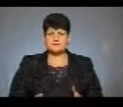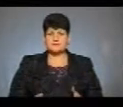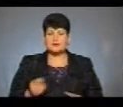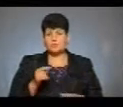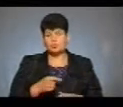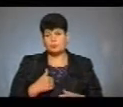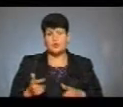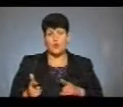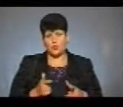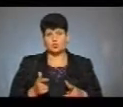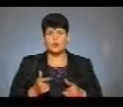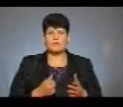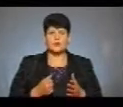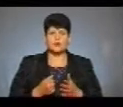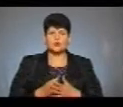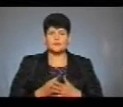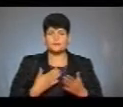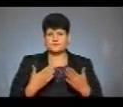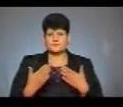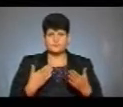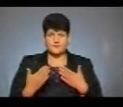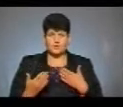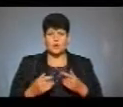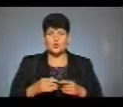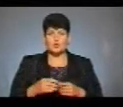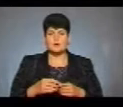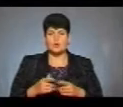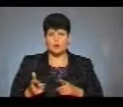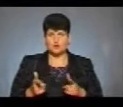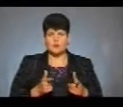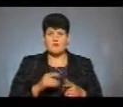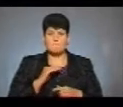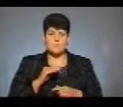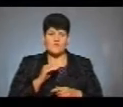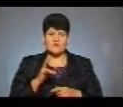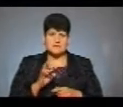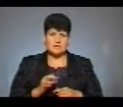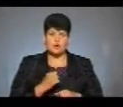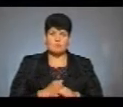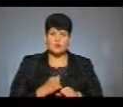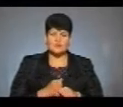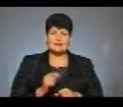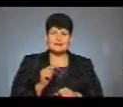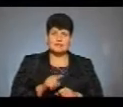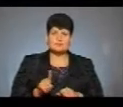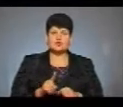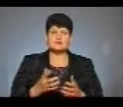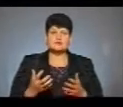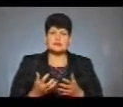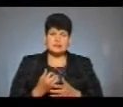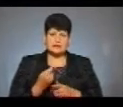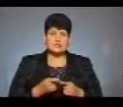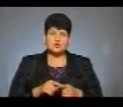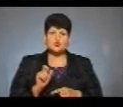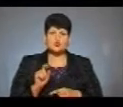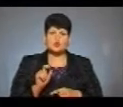ми готові до дискусії, ми готові до розмови, ми готові професійно працювати над тим, аби знайти от саме цю